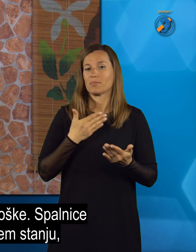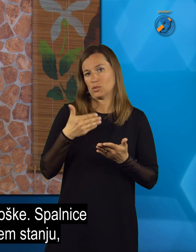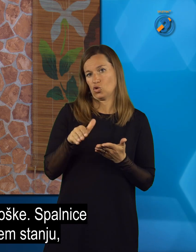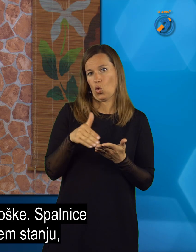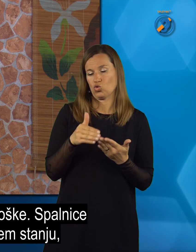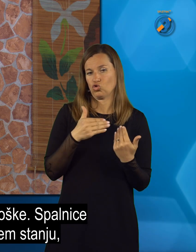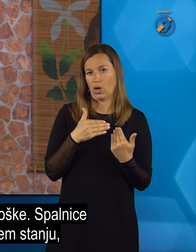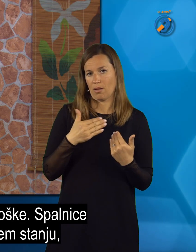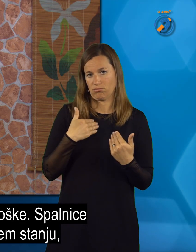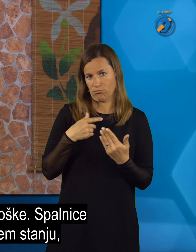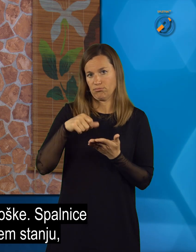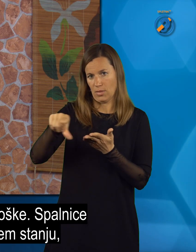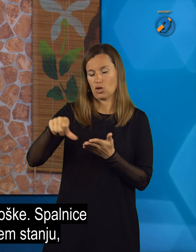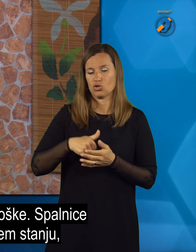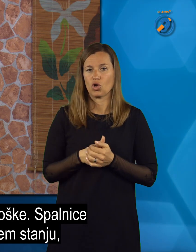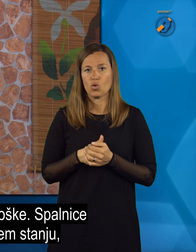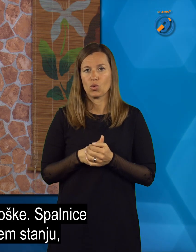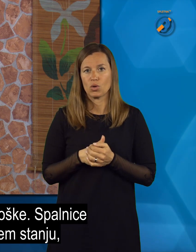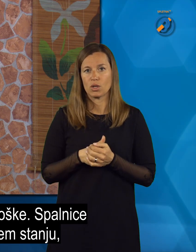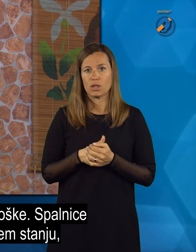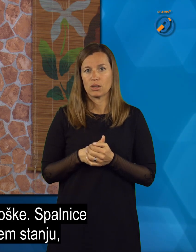naše stroške bilo.